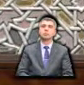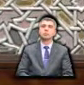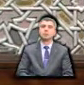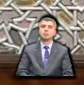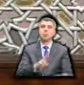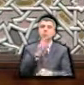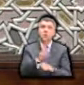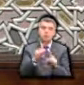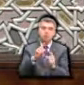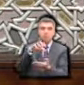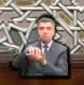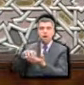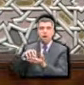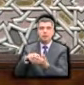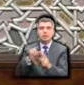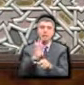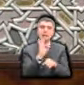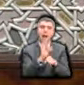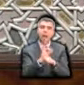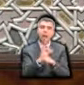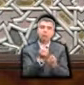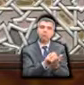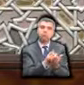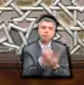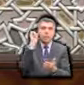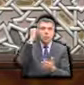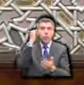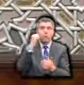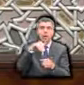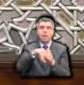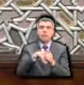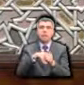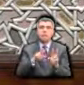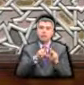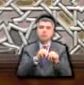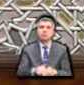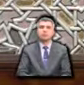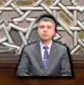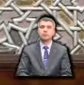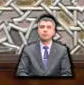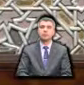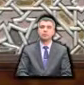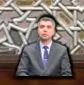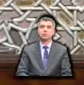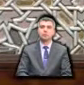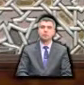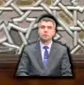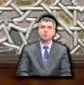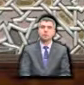عن مراكز التكوين المهني. السيدات والسادة النواب، فريق التجمع الدستوري، فريق التجمع